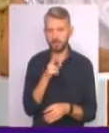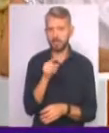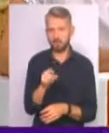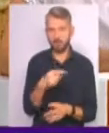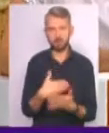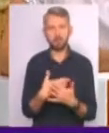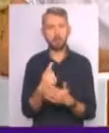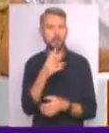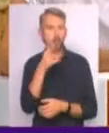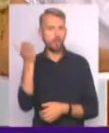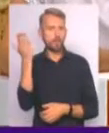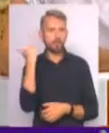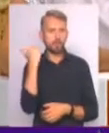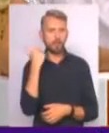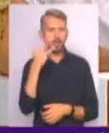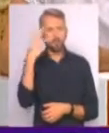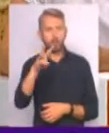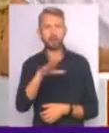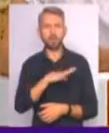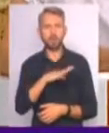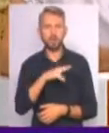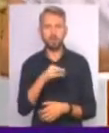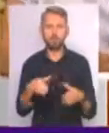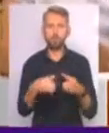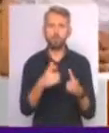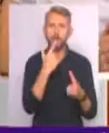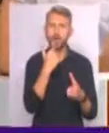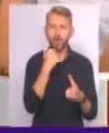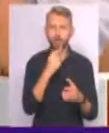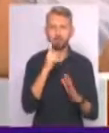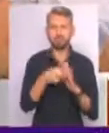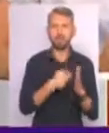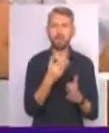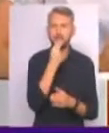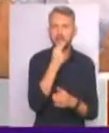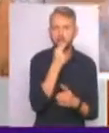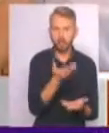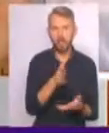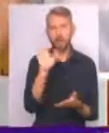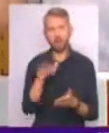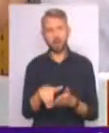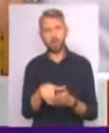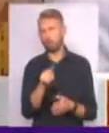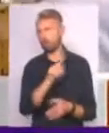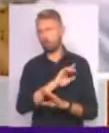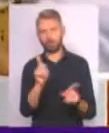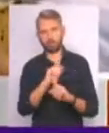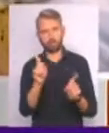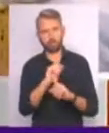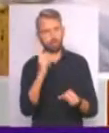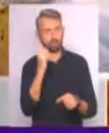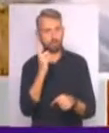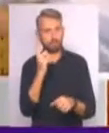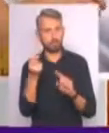одно время там модно было по группе крови определять продукты, потом ее критиковали, эту методику.